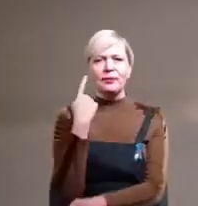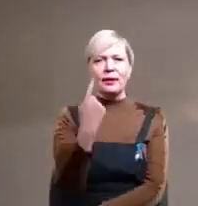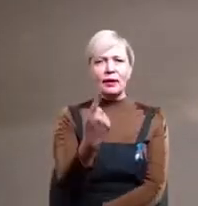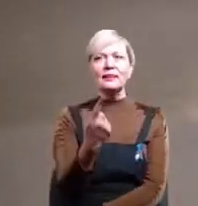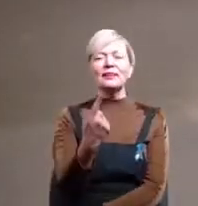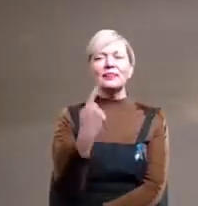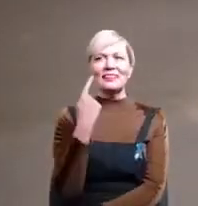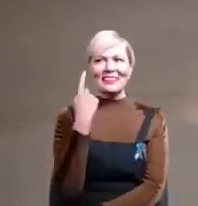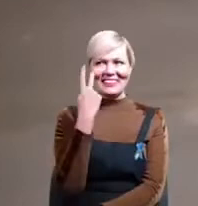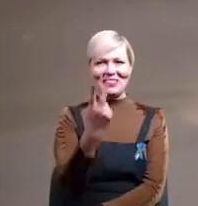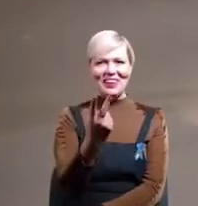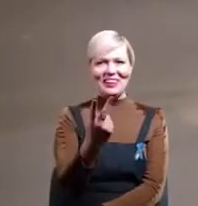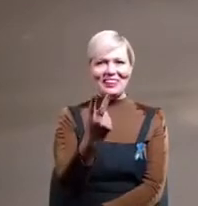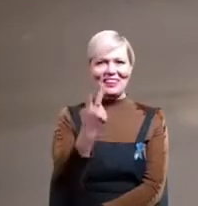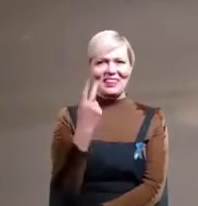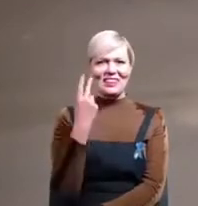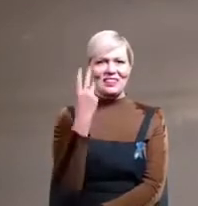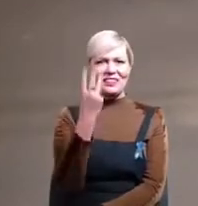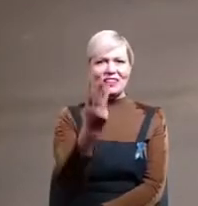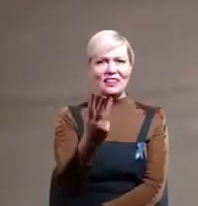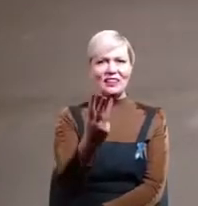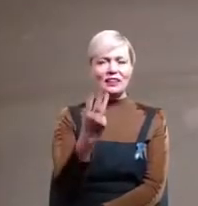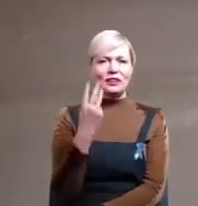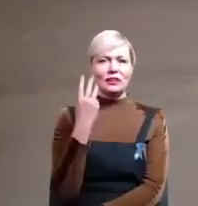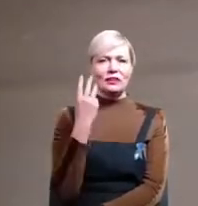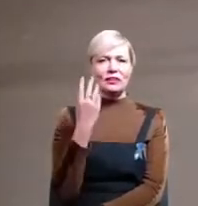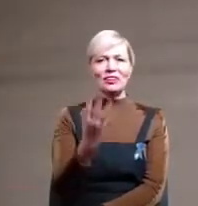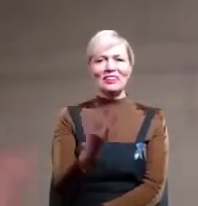1, 2, 3 и 4.